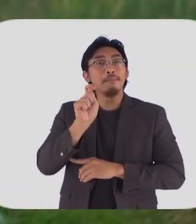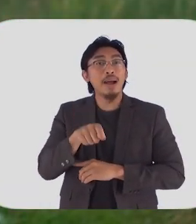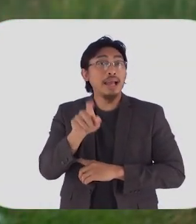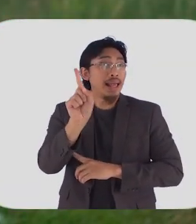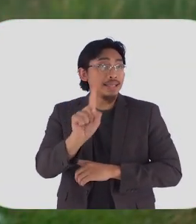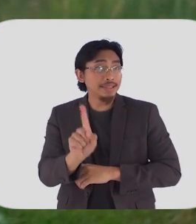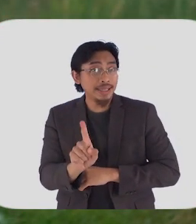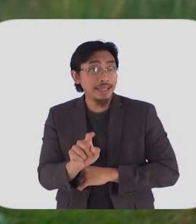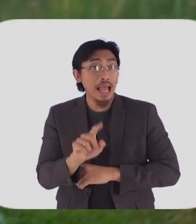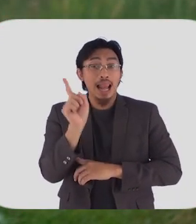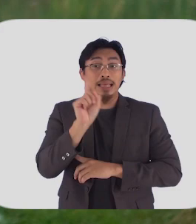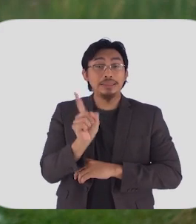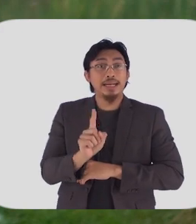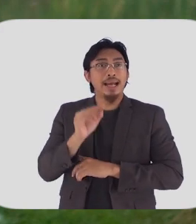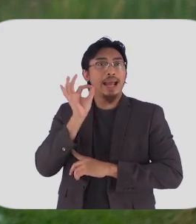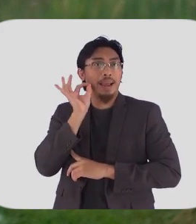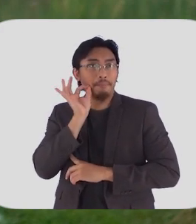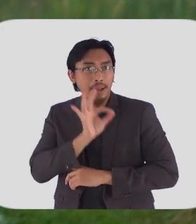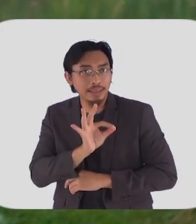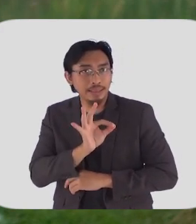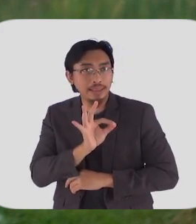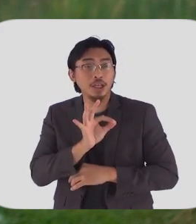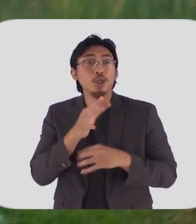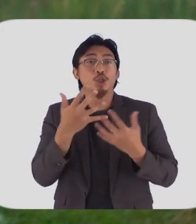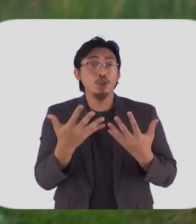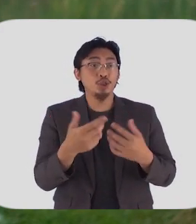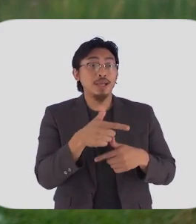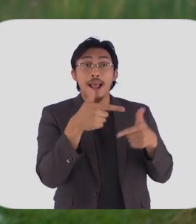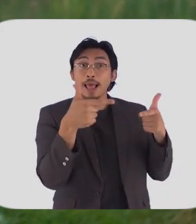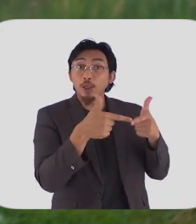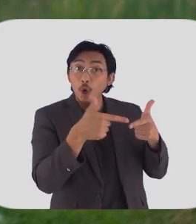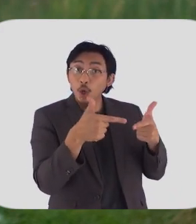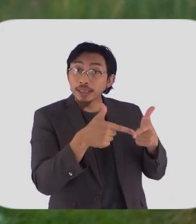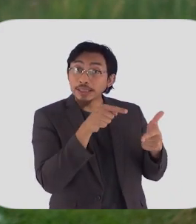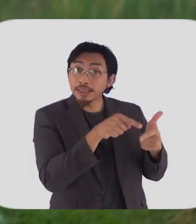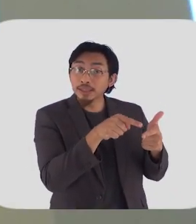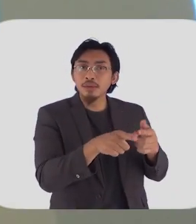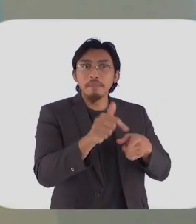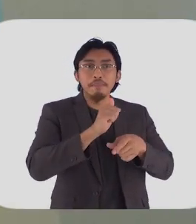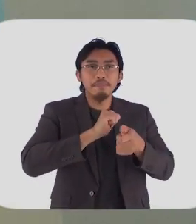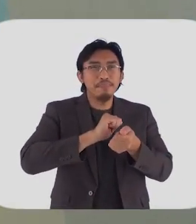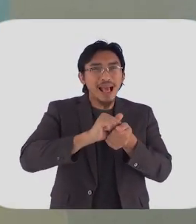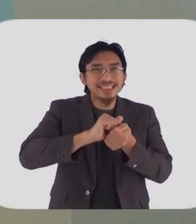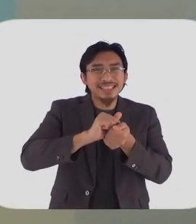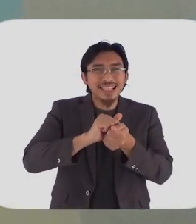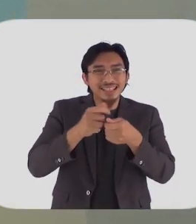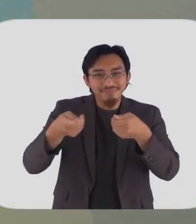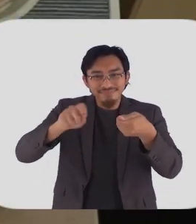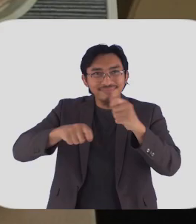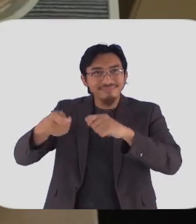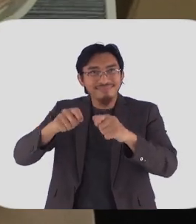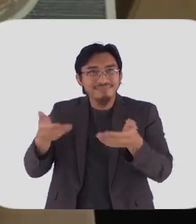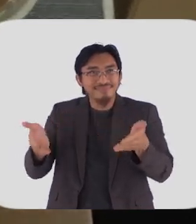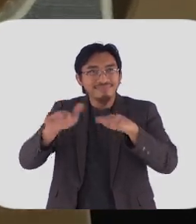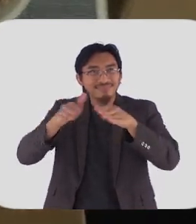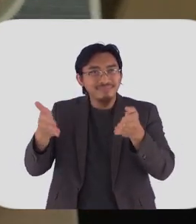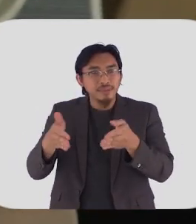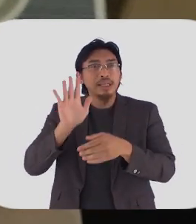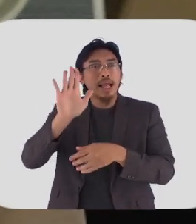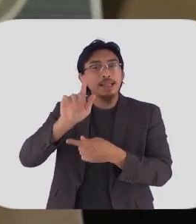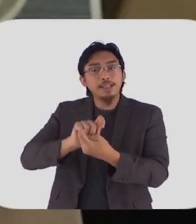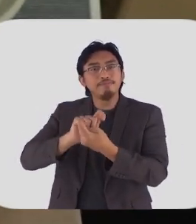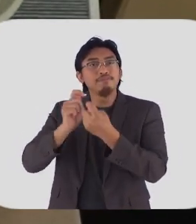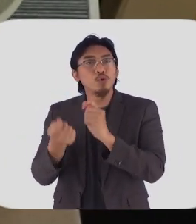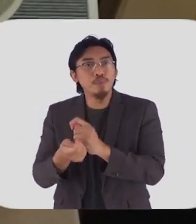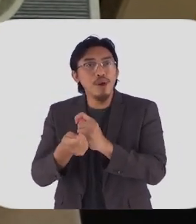Mulai dari penerapan SOP terhadap pegawai tentang penggunaan listrik, penghematan listrik, kemudian termasuk elektronik,